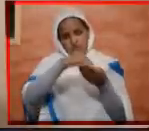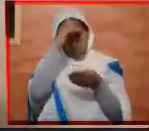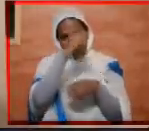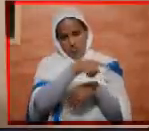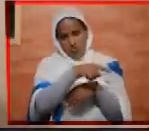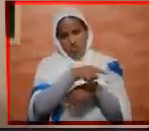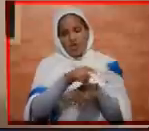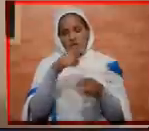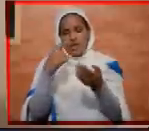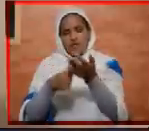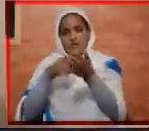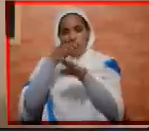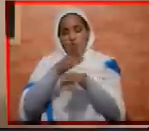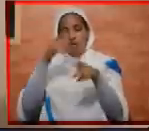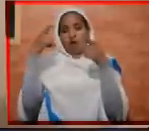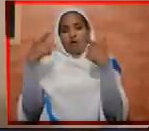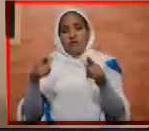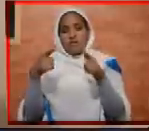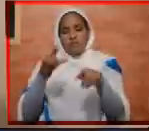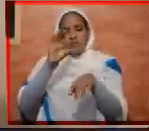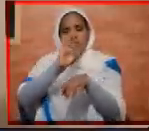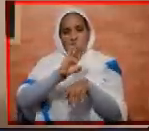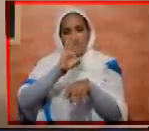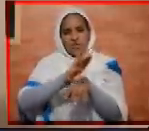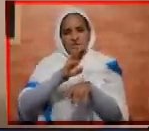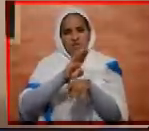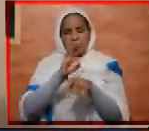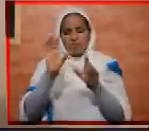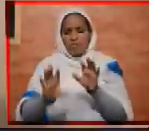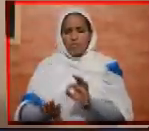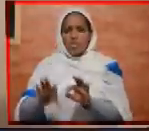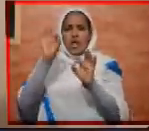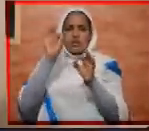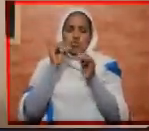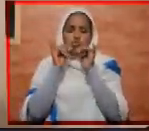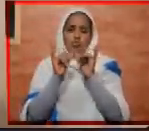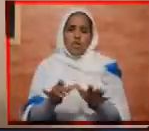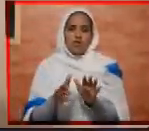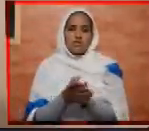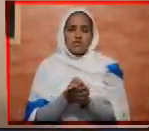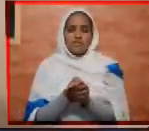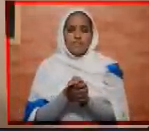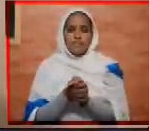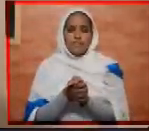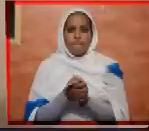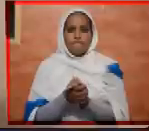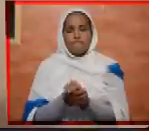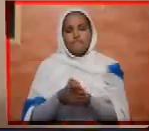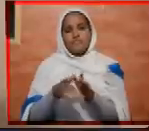በእንተስማ ለማርያም እያለ ነው የሚማረው። ትምህርቱም ጧት